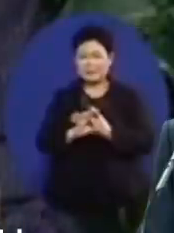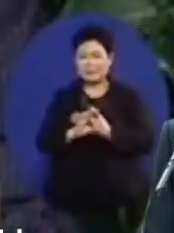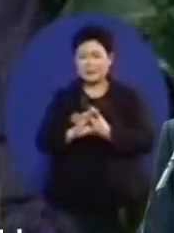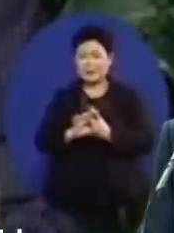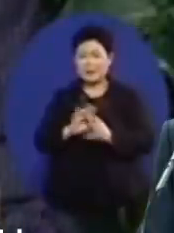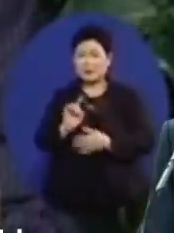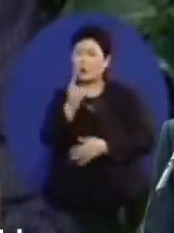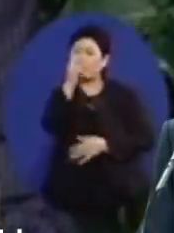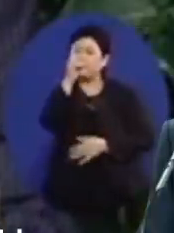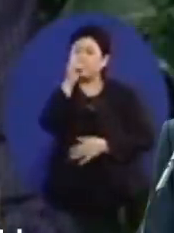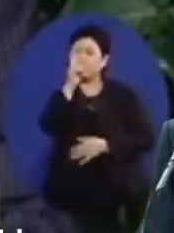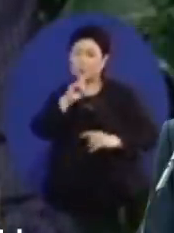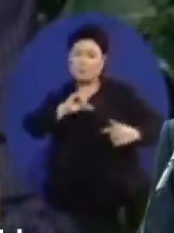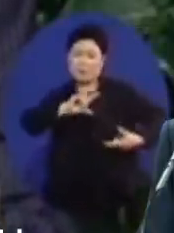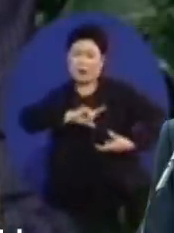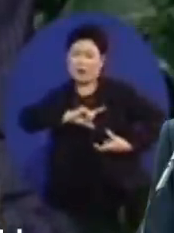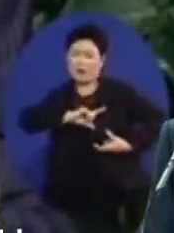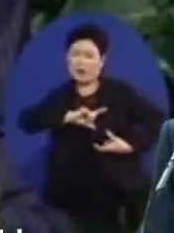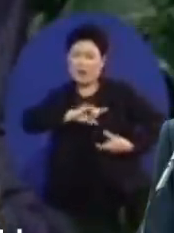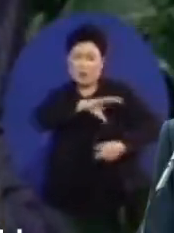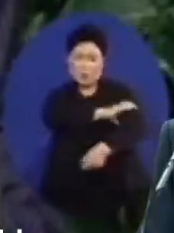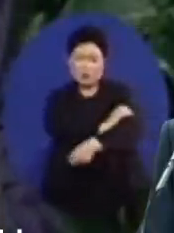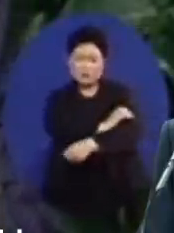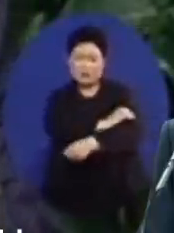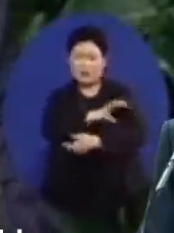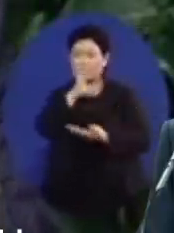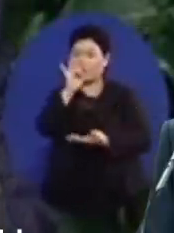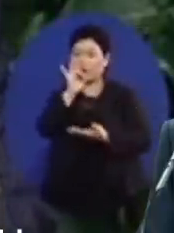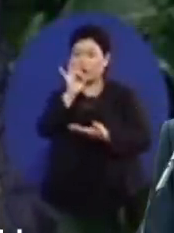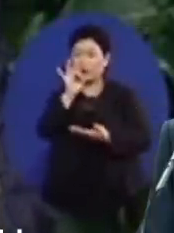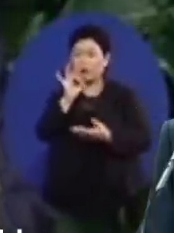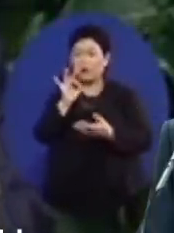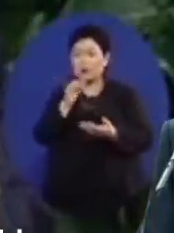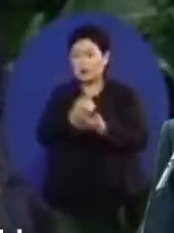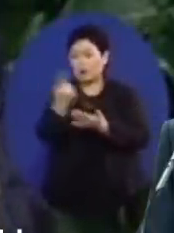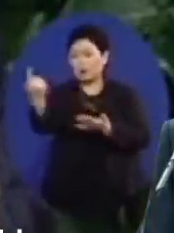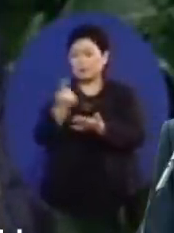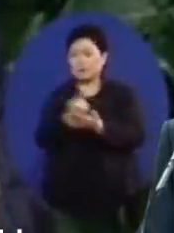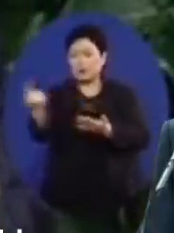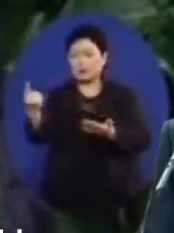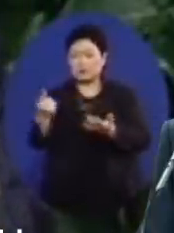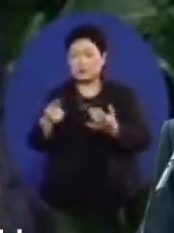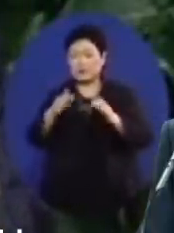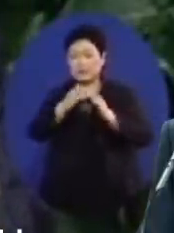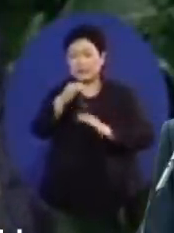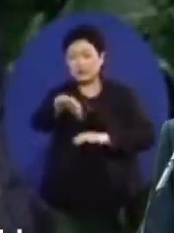지위도 떠나고 명예도 떠나고 권세도 떠나고 돈도 떠나고 이웃도 떠나고 친척도 떠나고